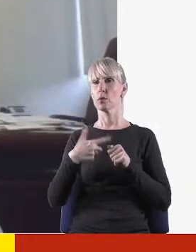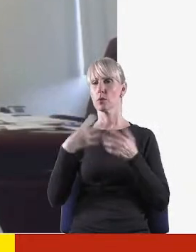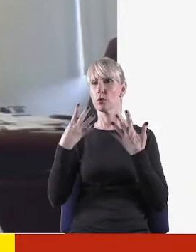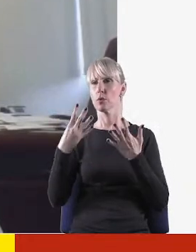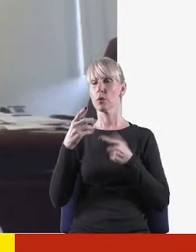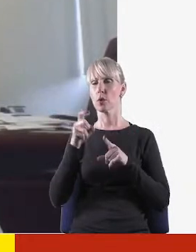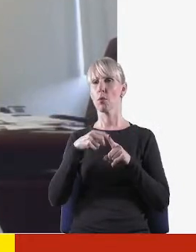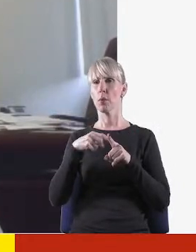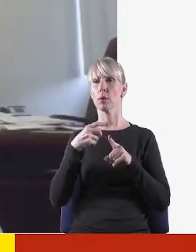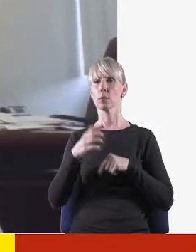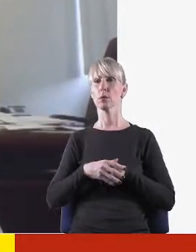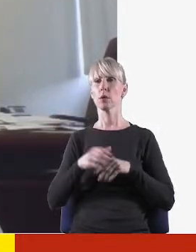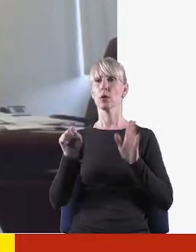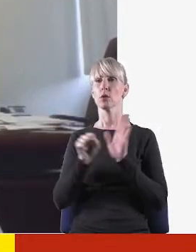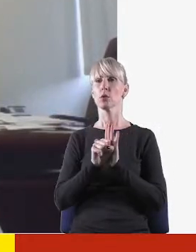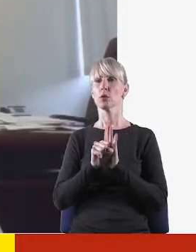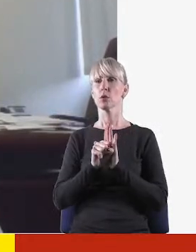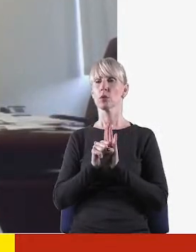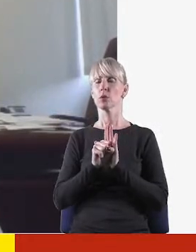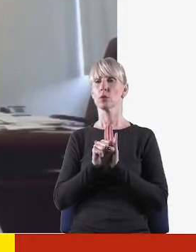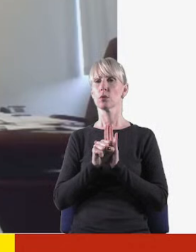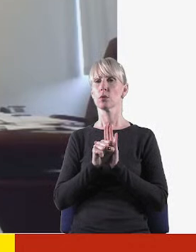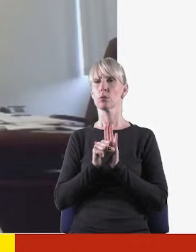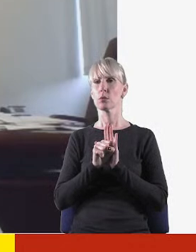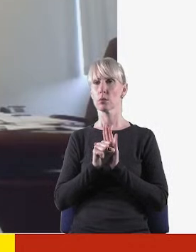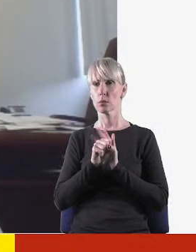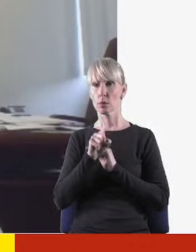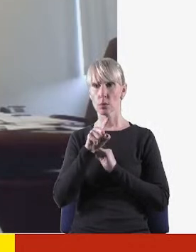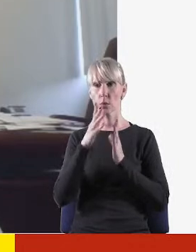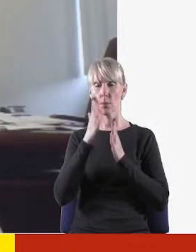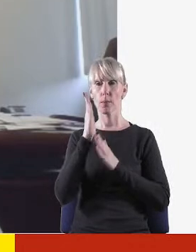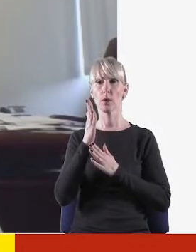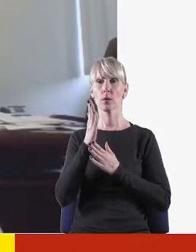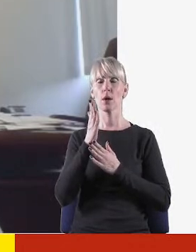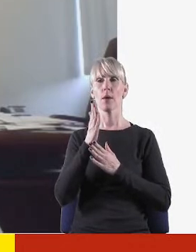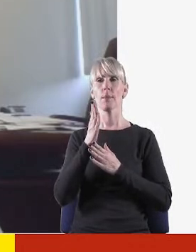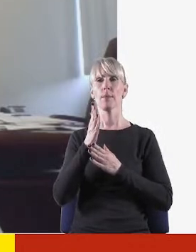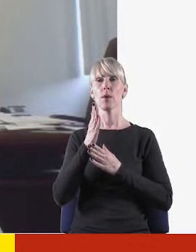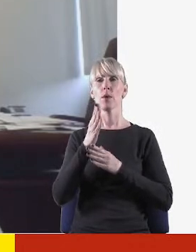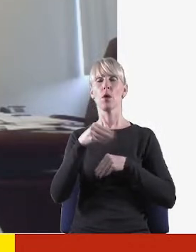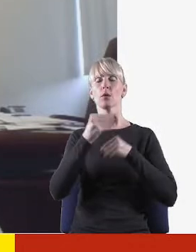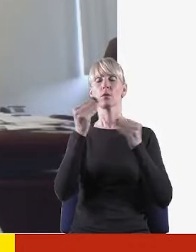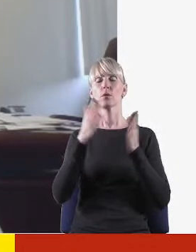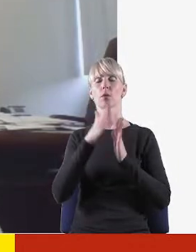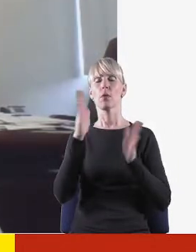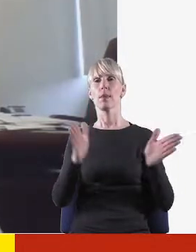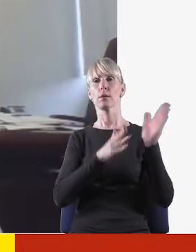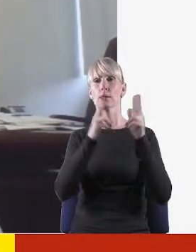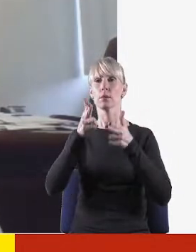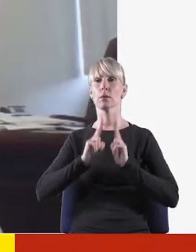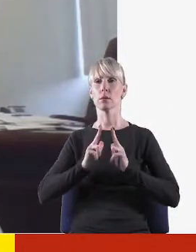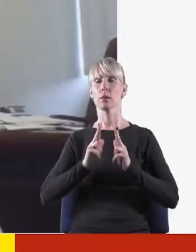października do tego, że będą rozwinięte kolejne łóżka. Ogółem będzie